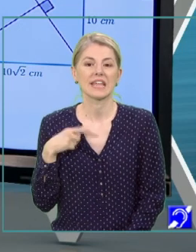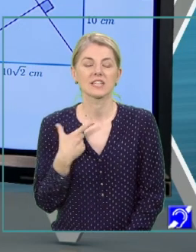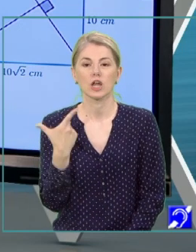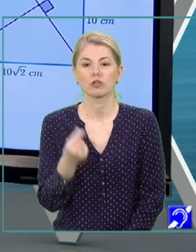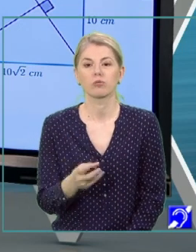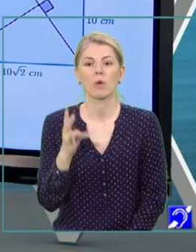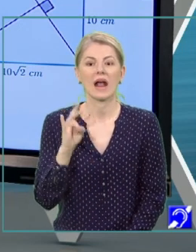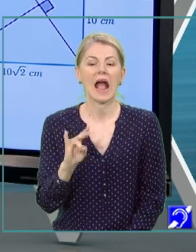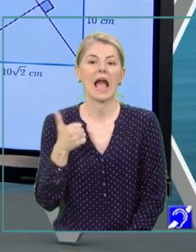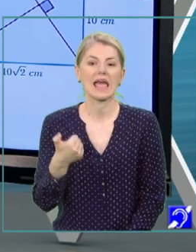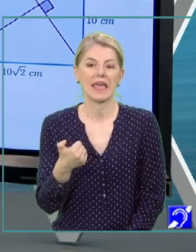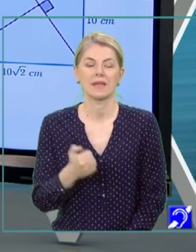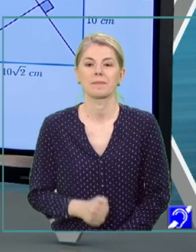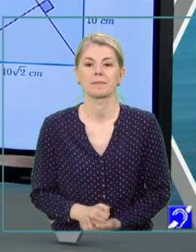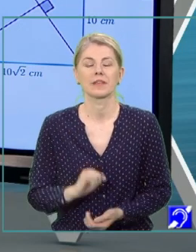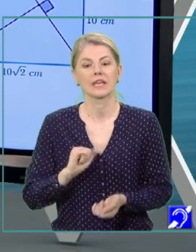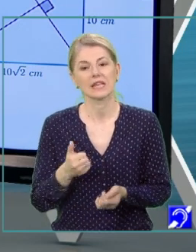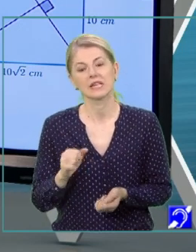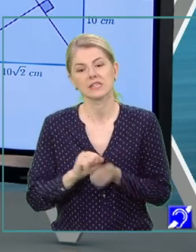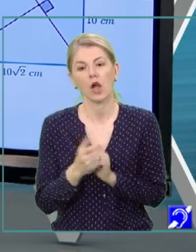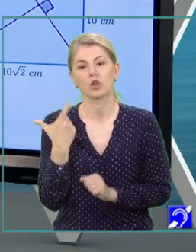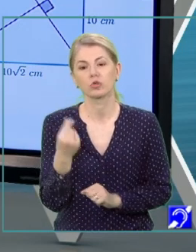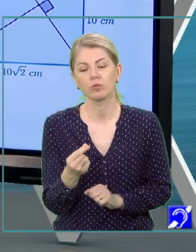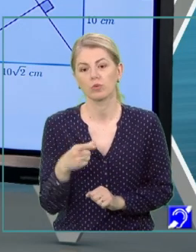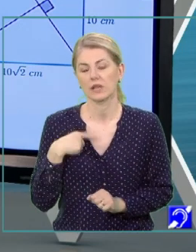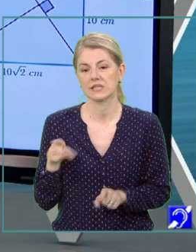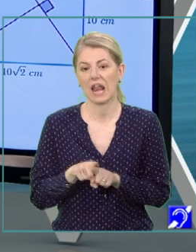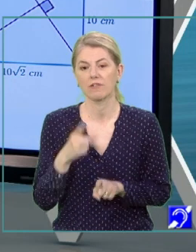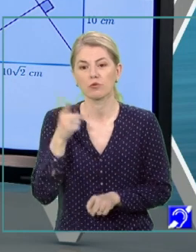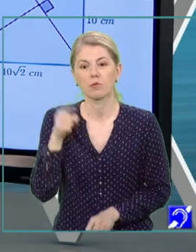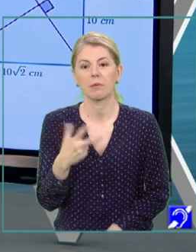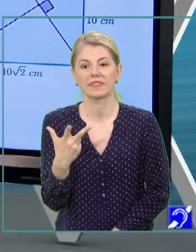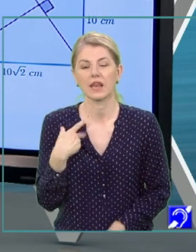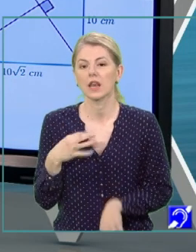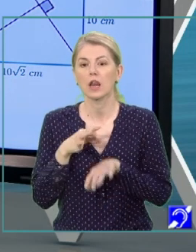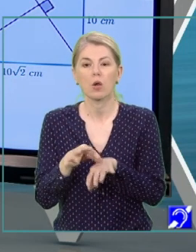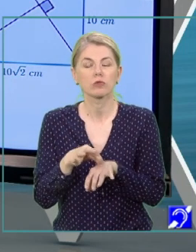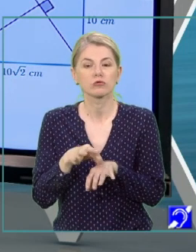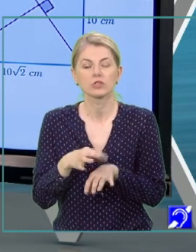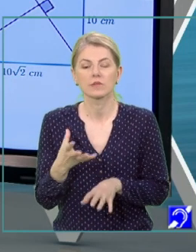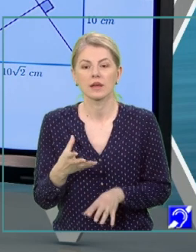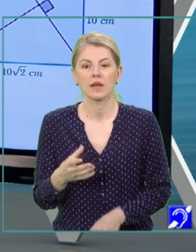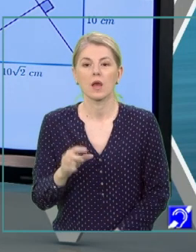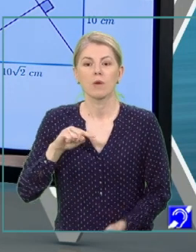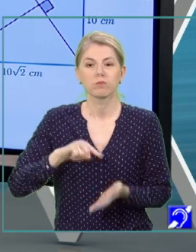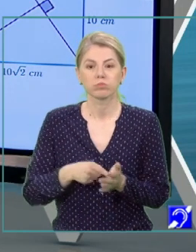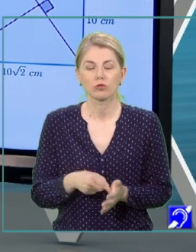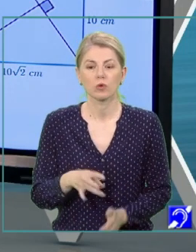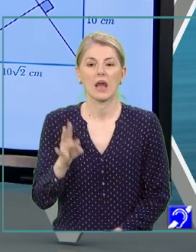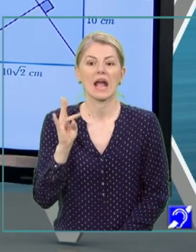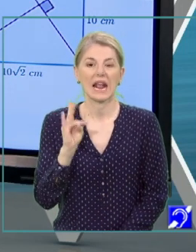dublul lui KE. Deci KA este tot o treime, ceea ce ne conduce la concluzia că de fapt punctul